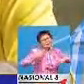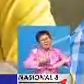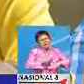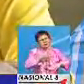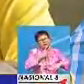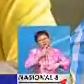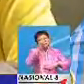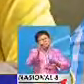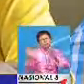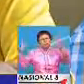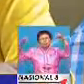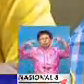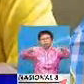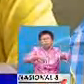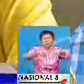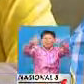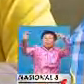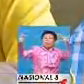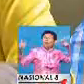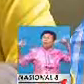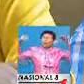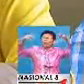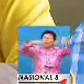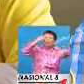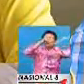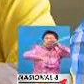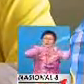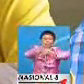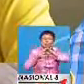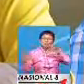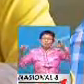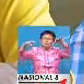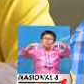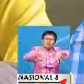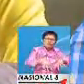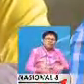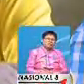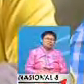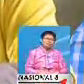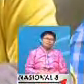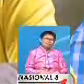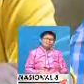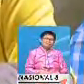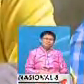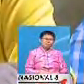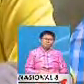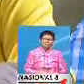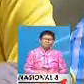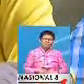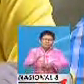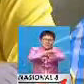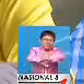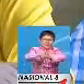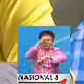itu sebagai satu gathering besar untuk c aktivisaktivis Cross country seluruh negi Johor